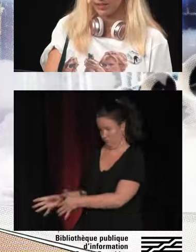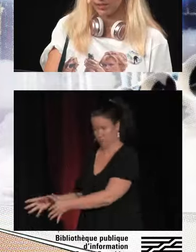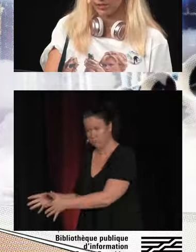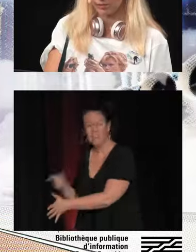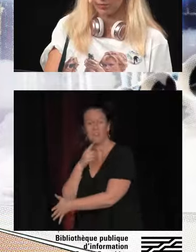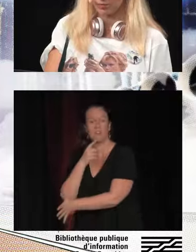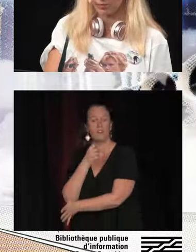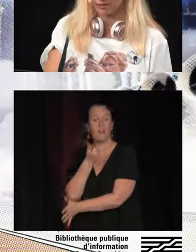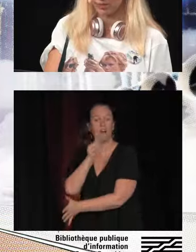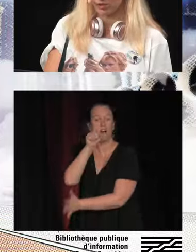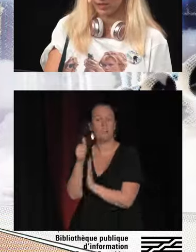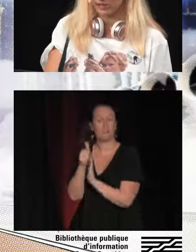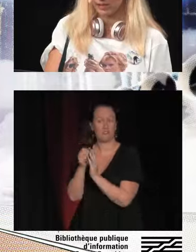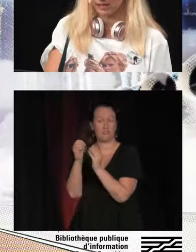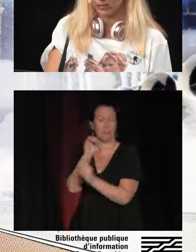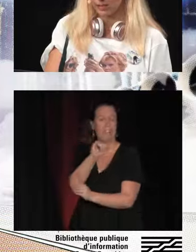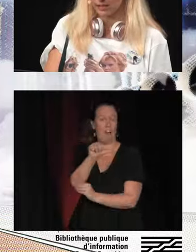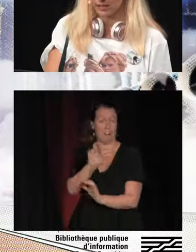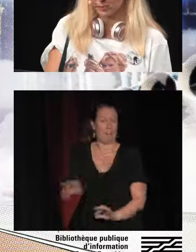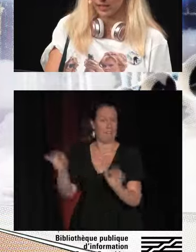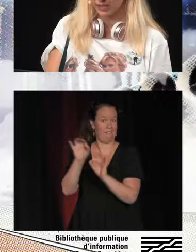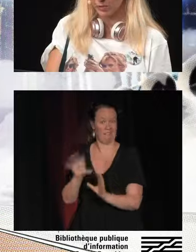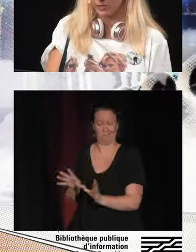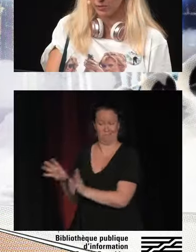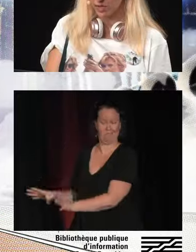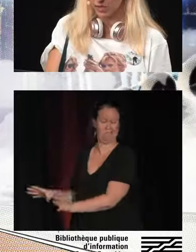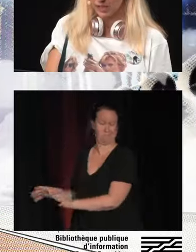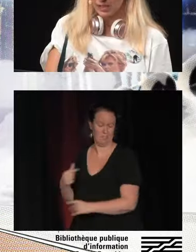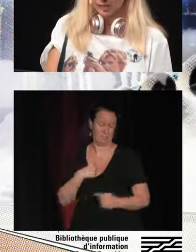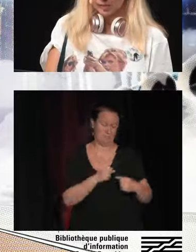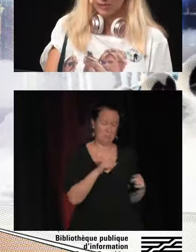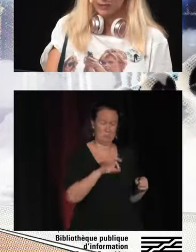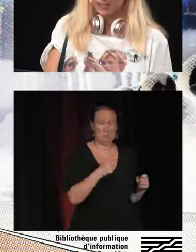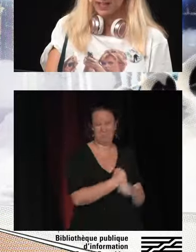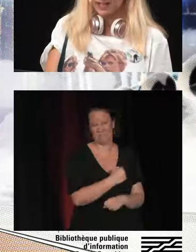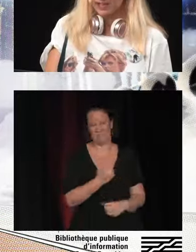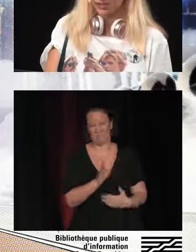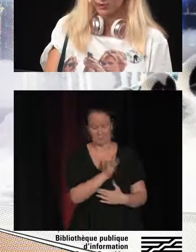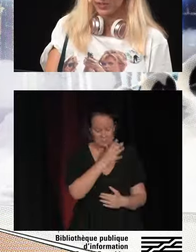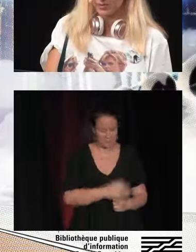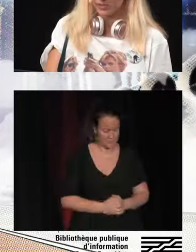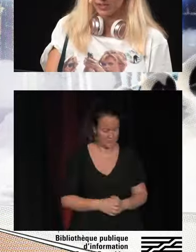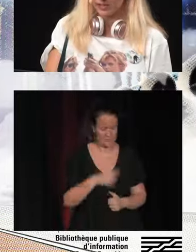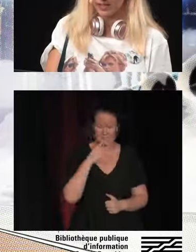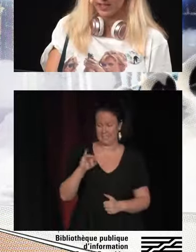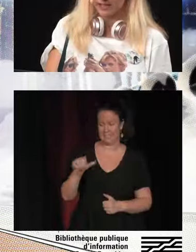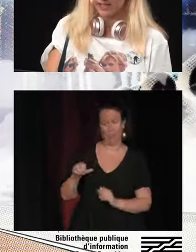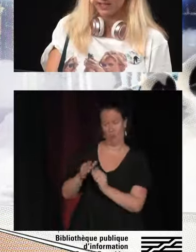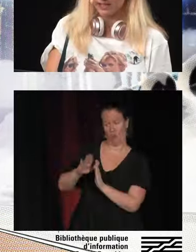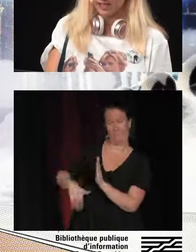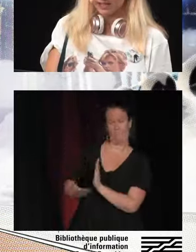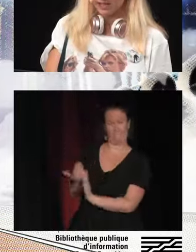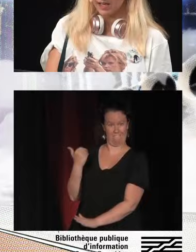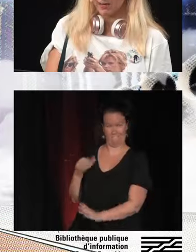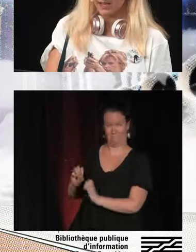à dealer avec pas de plume, hein. On n'aura vraiment pas droit de montrer des raccourcis ce soir. Donc ça vous permet de dealer avec une IA de moins, c'est plus facile,